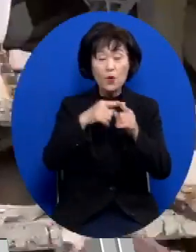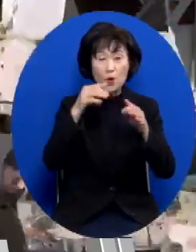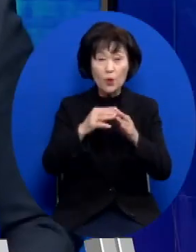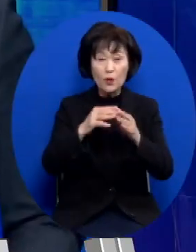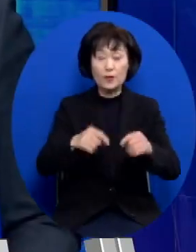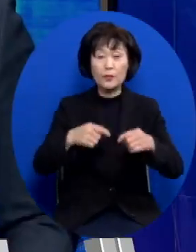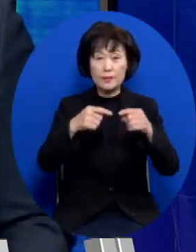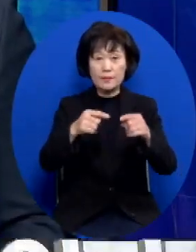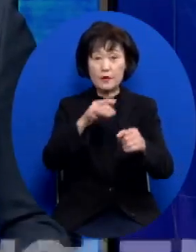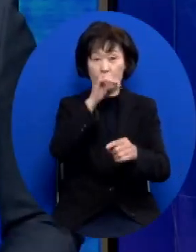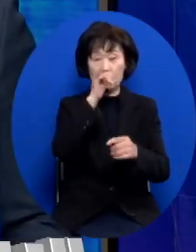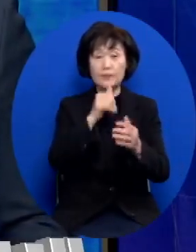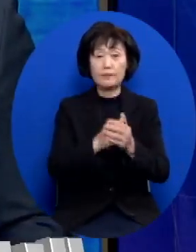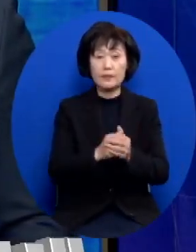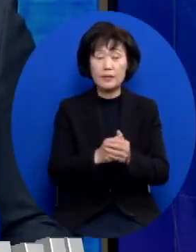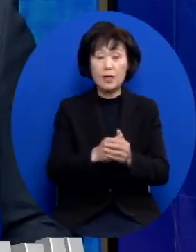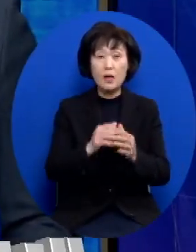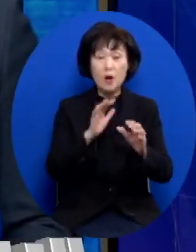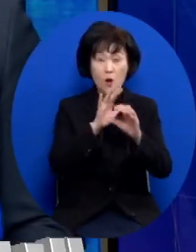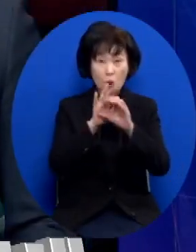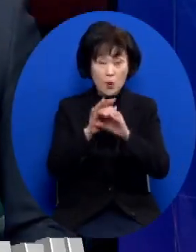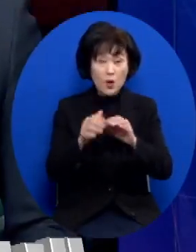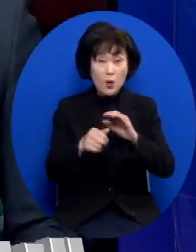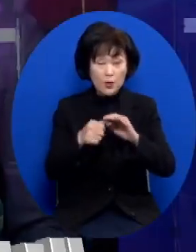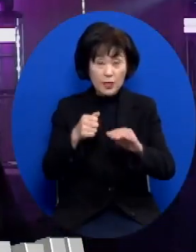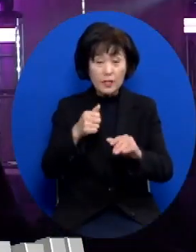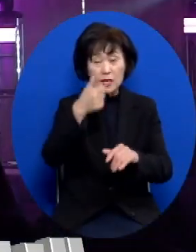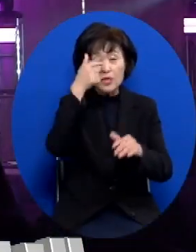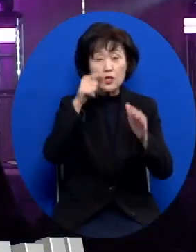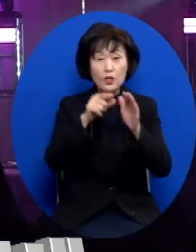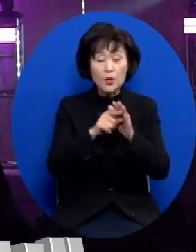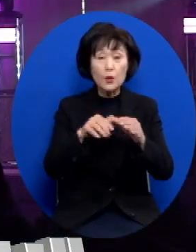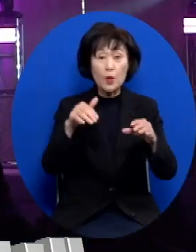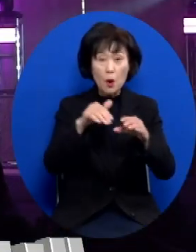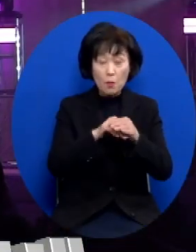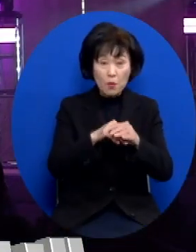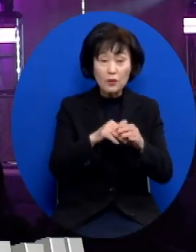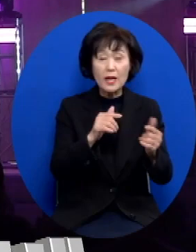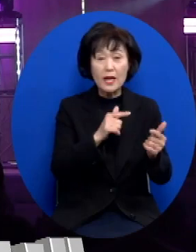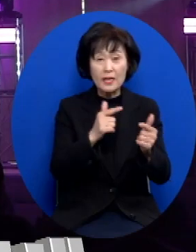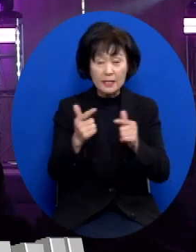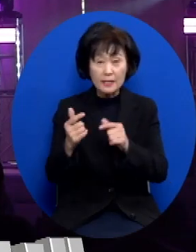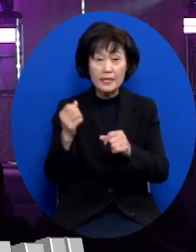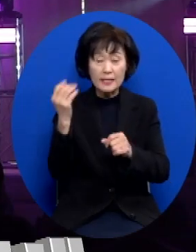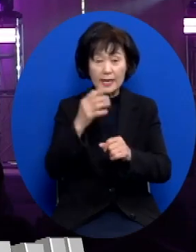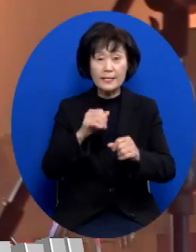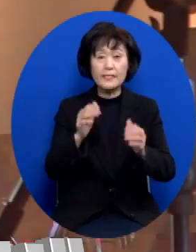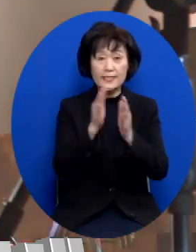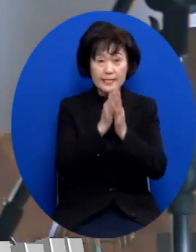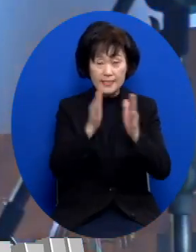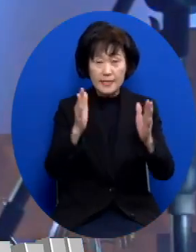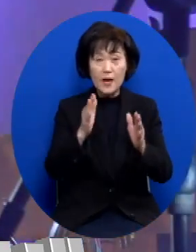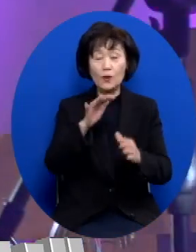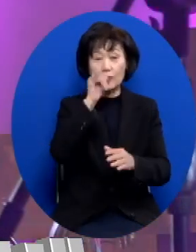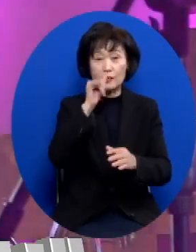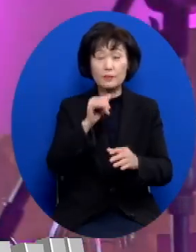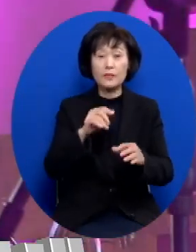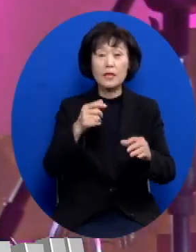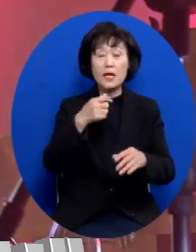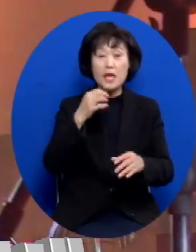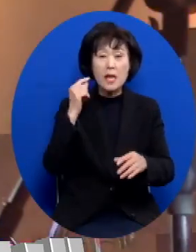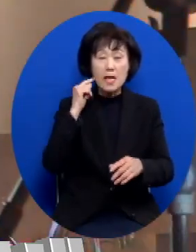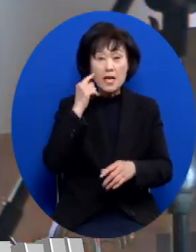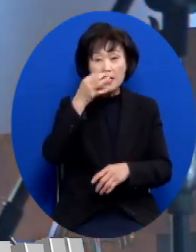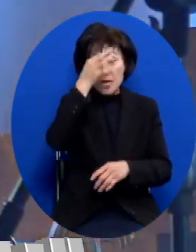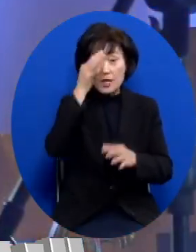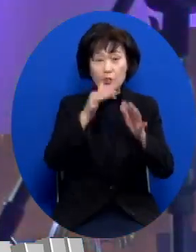있습니다. 코로나로 위축된 기독교 문화사역이 다시금 활기를 띠고 있습니다. 크리스천 아티스트 300명이 모인